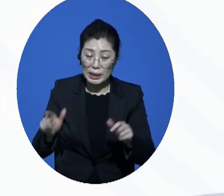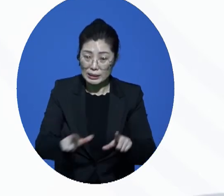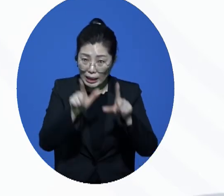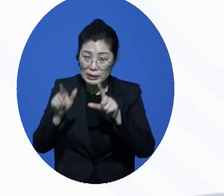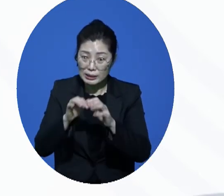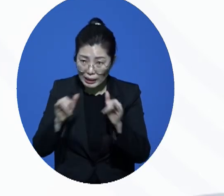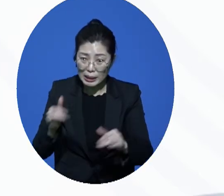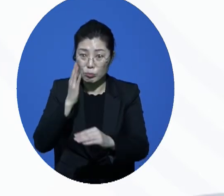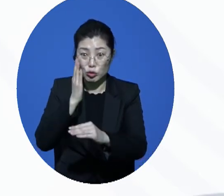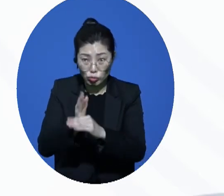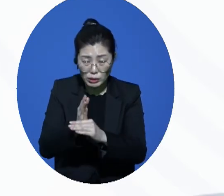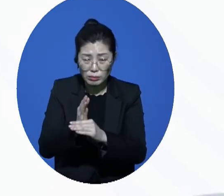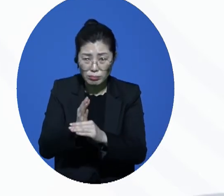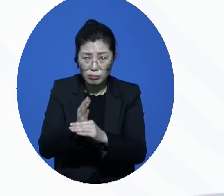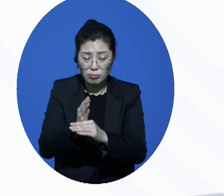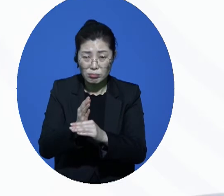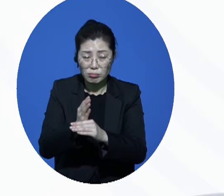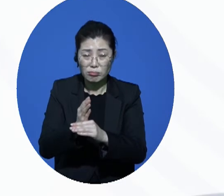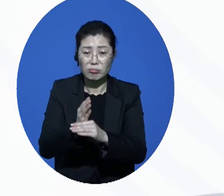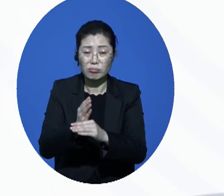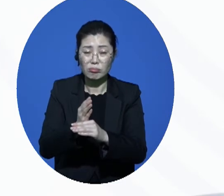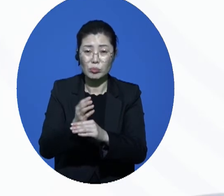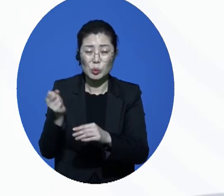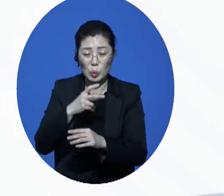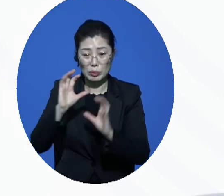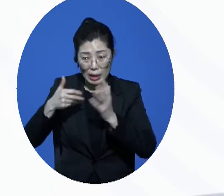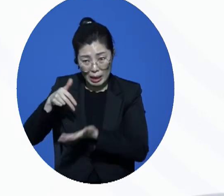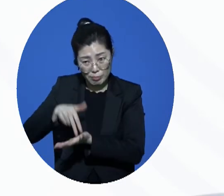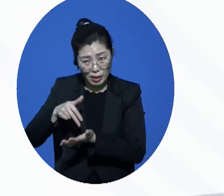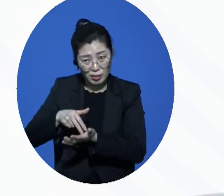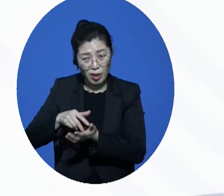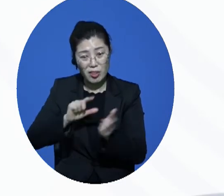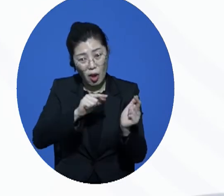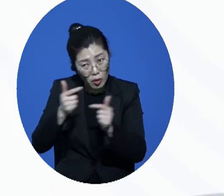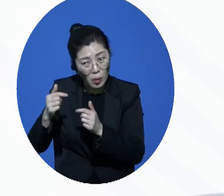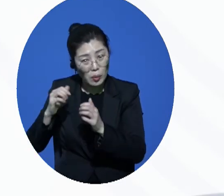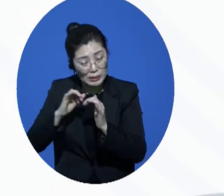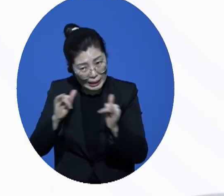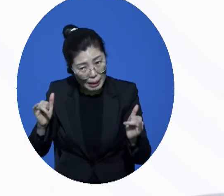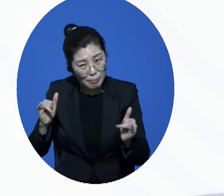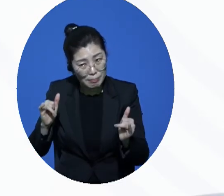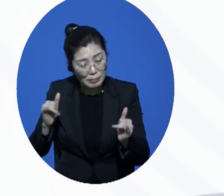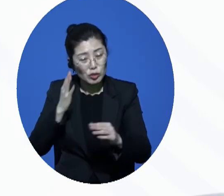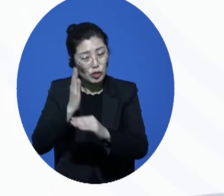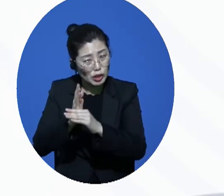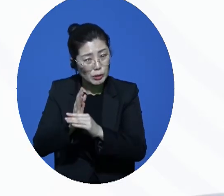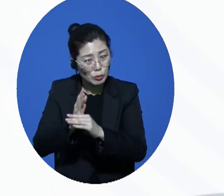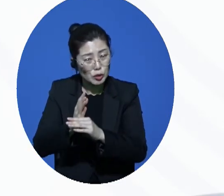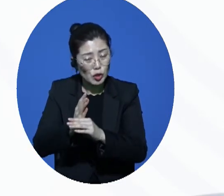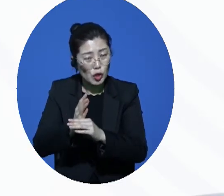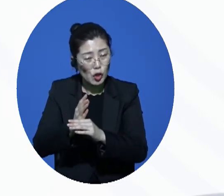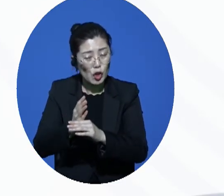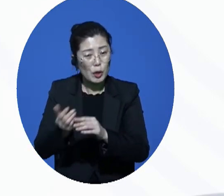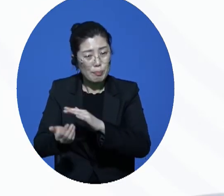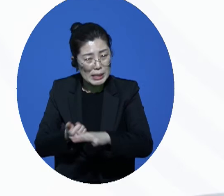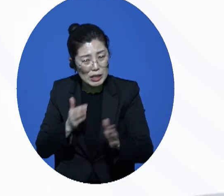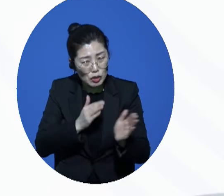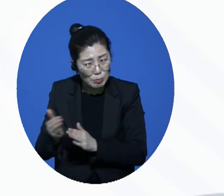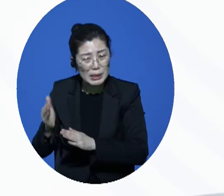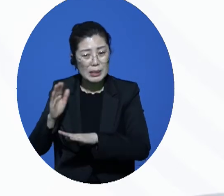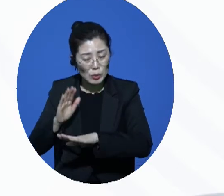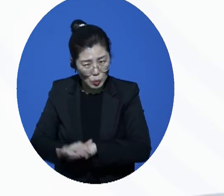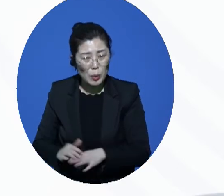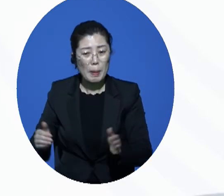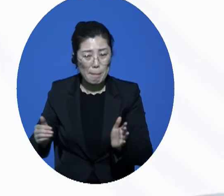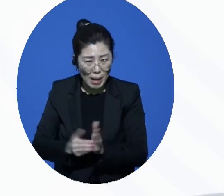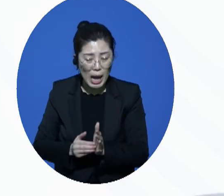사람들을 중심으로 다수라고 국가가 생각하는 그 사람들을 중심으로 대책을 만들어 놓았기 때문에